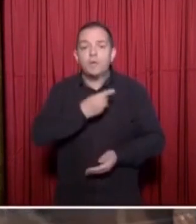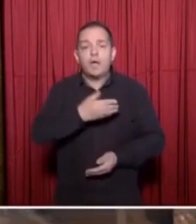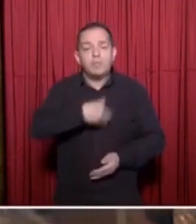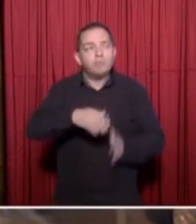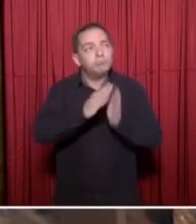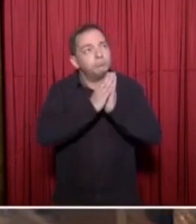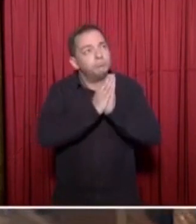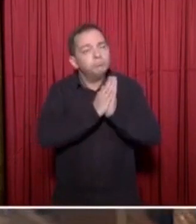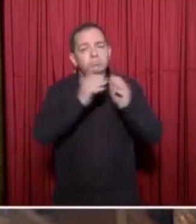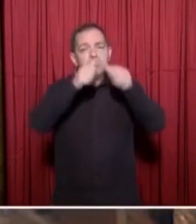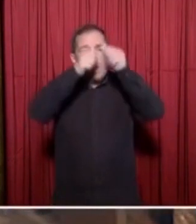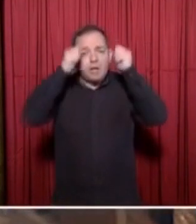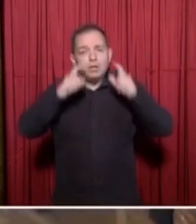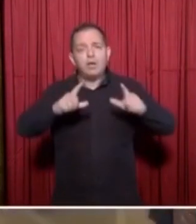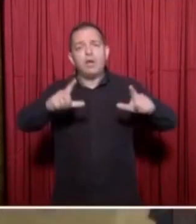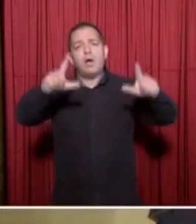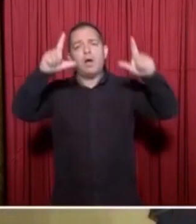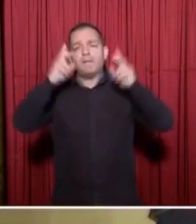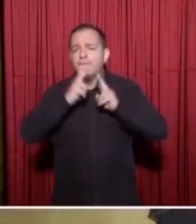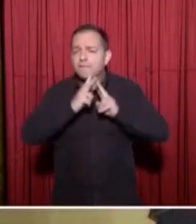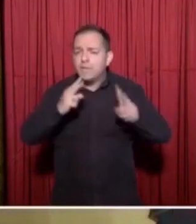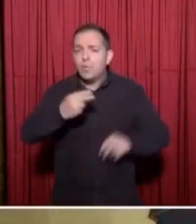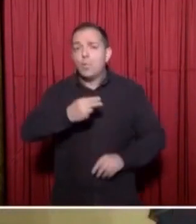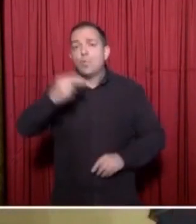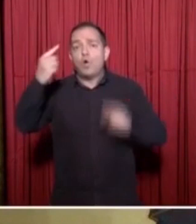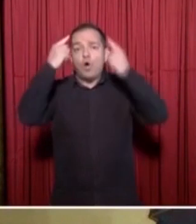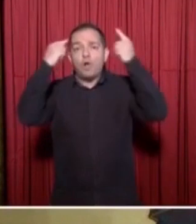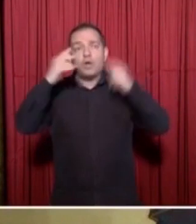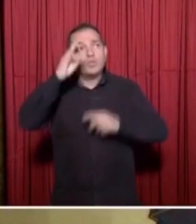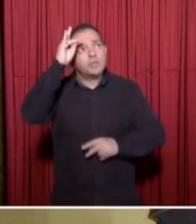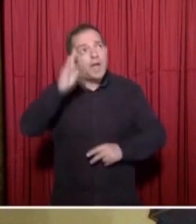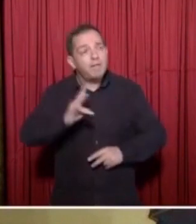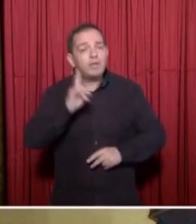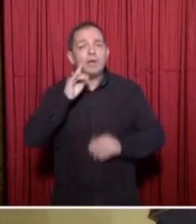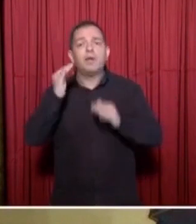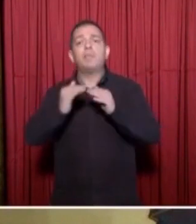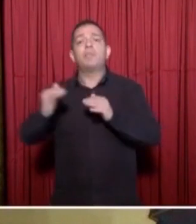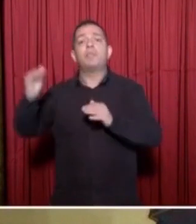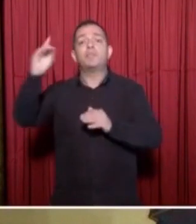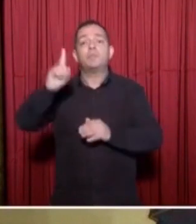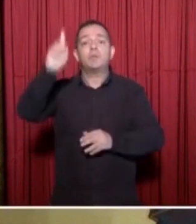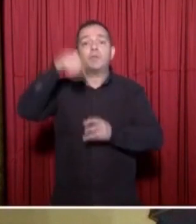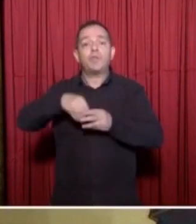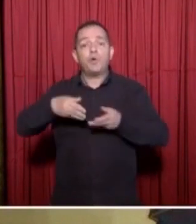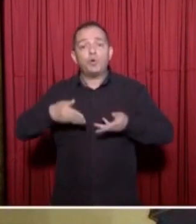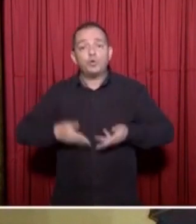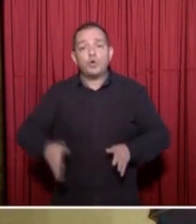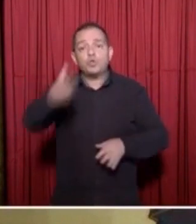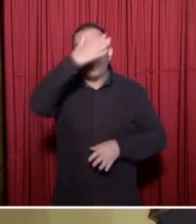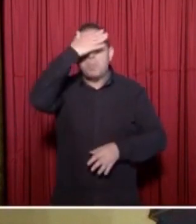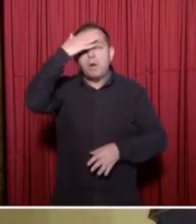της Παναγίας Αχράντου υπερευλογημένης εν δόξου δεσποίνης ημών Θεοτόκου και